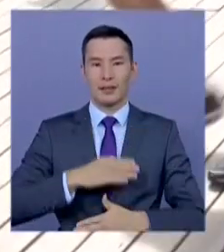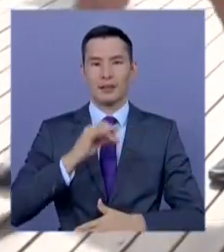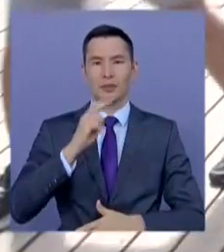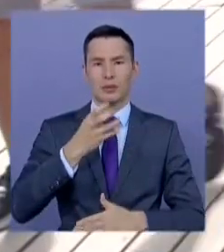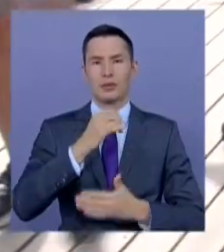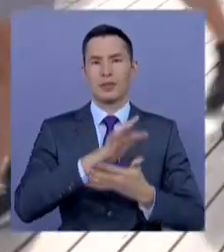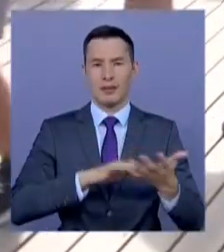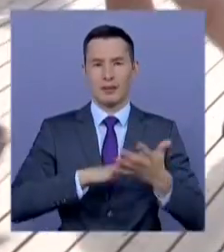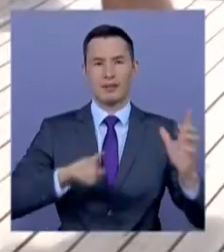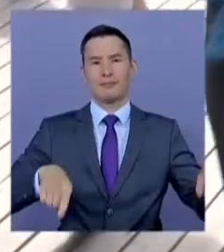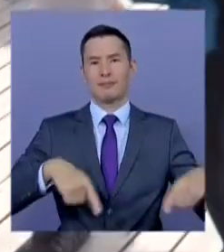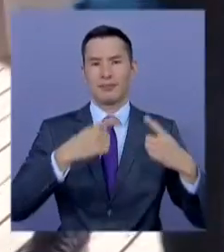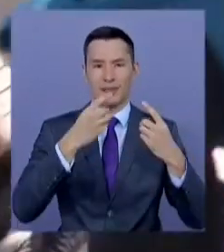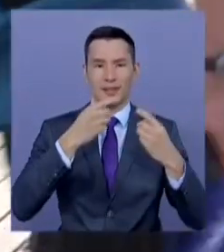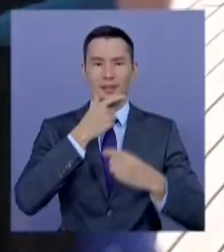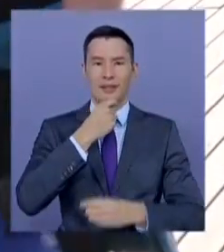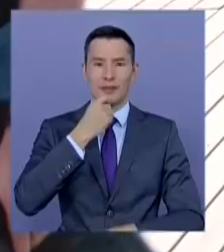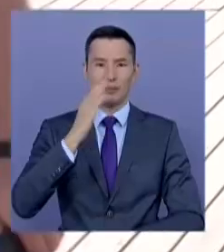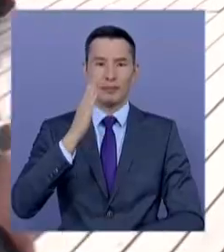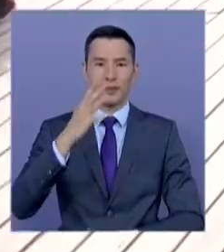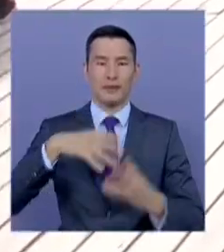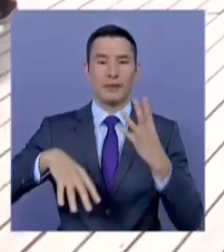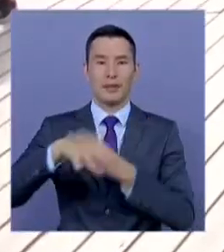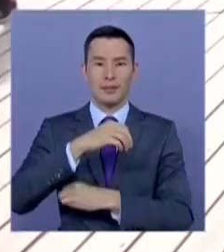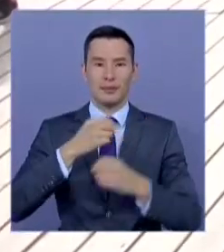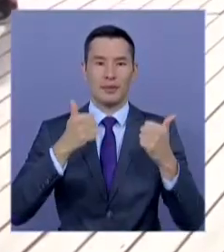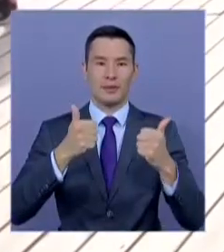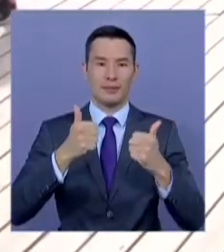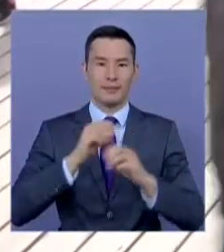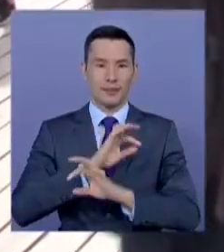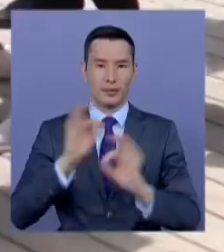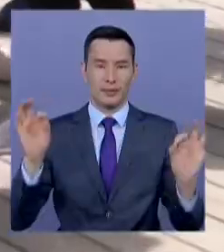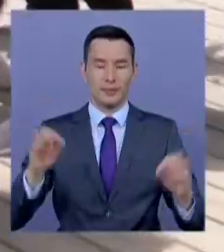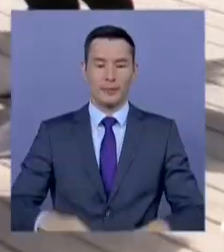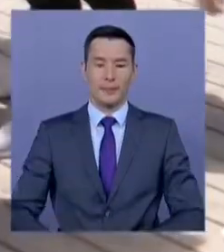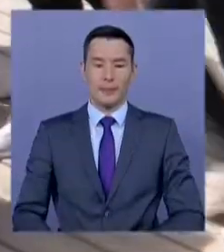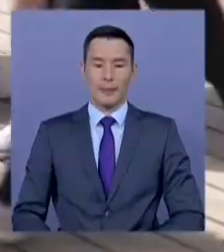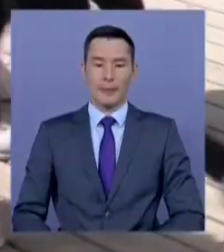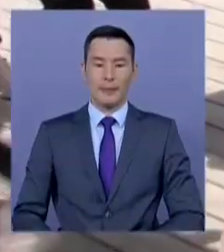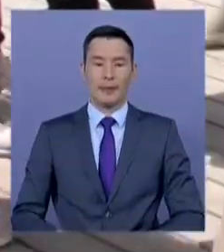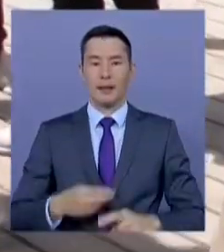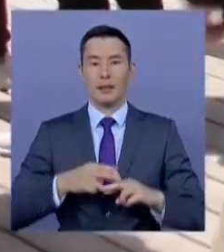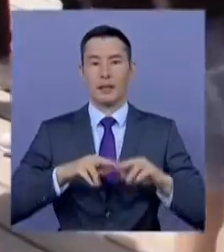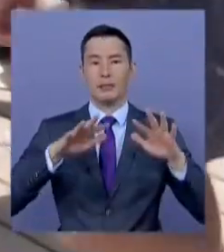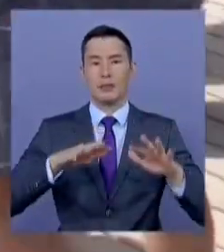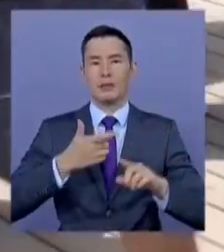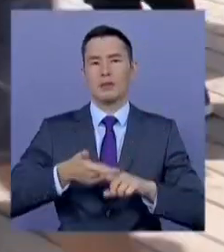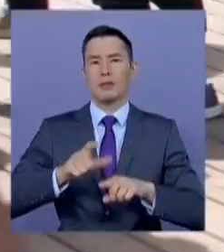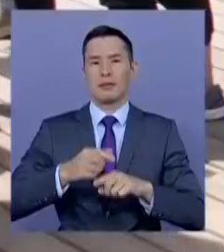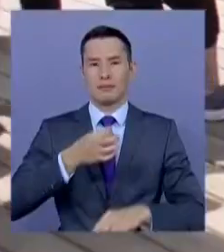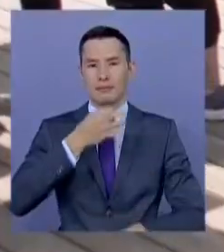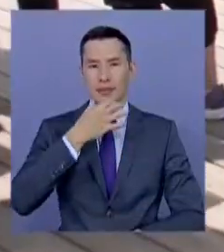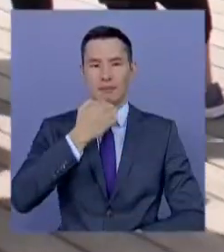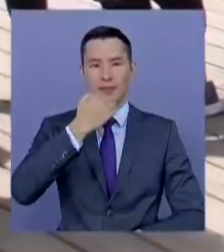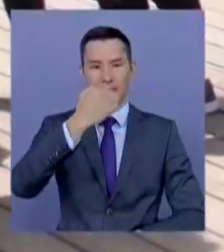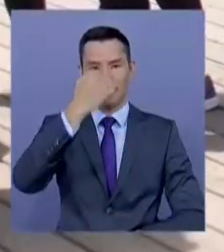дамып, керемет өстіп көркейе берсін. Бәрінізге жақсы, сәтті демалыс тілейміз. Нам очень нравится здесь, очень нравится. Спасибо за